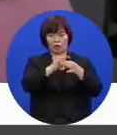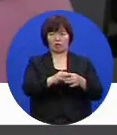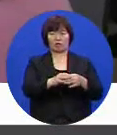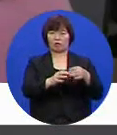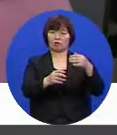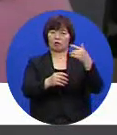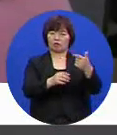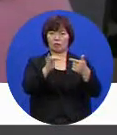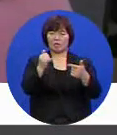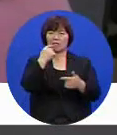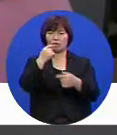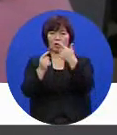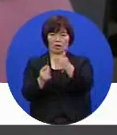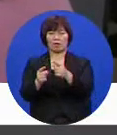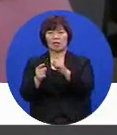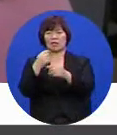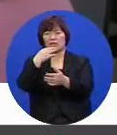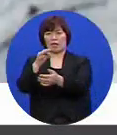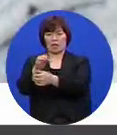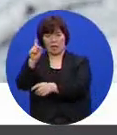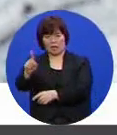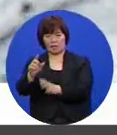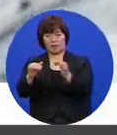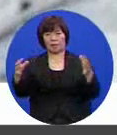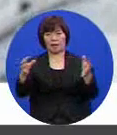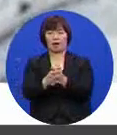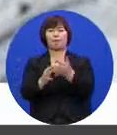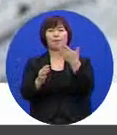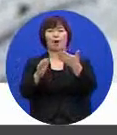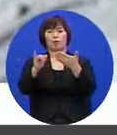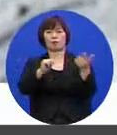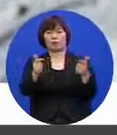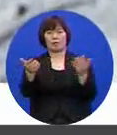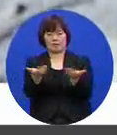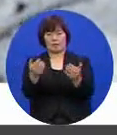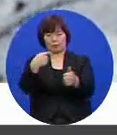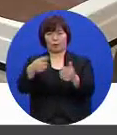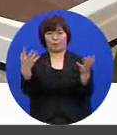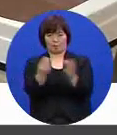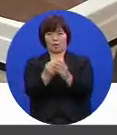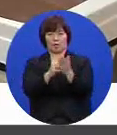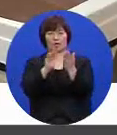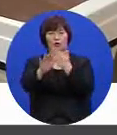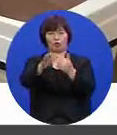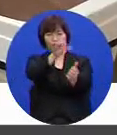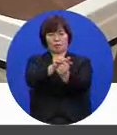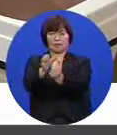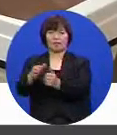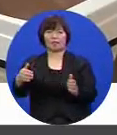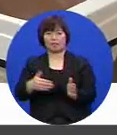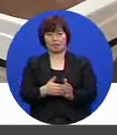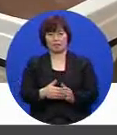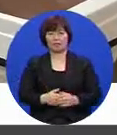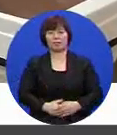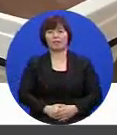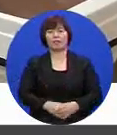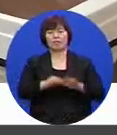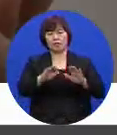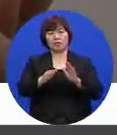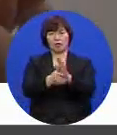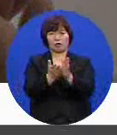치과 2명, 한의과 1명 등 공중보건의사 9명이 직무교육을 마치고 배치됐다고 밝혔습니다.